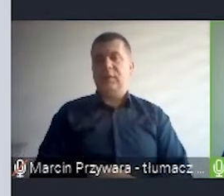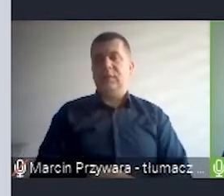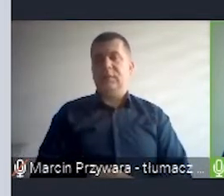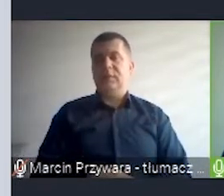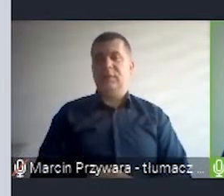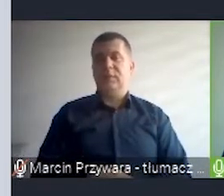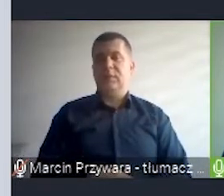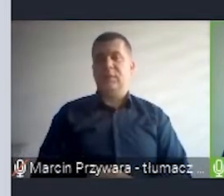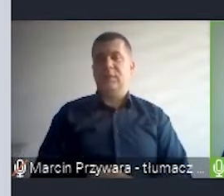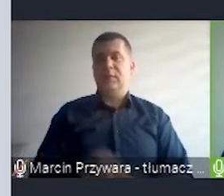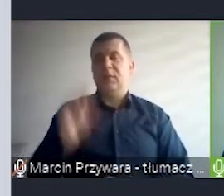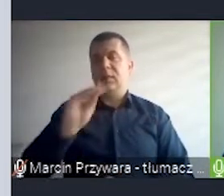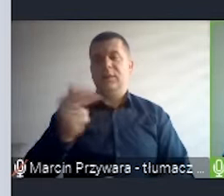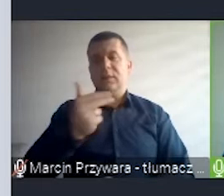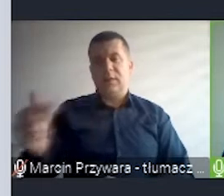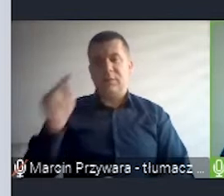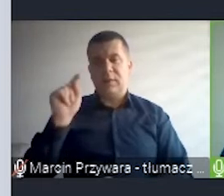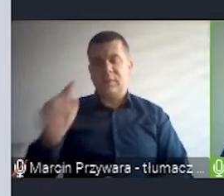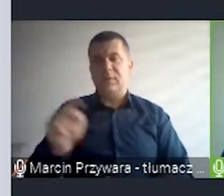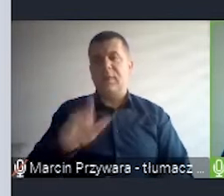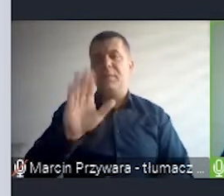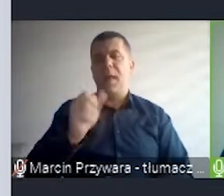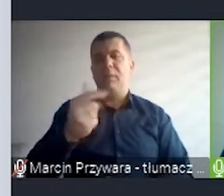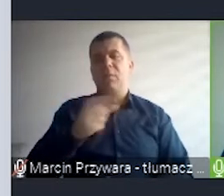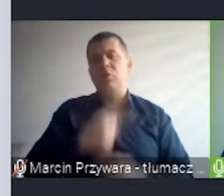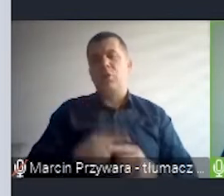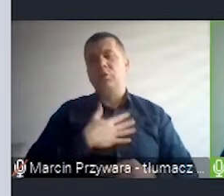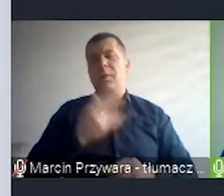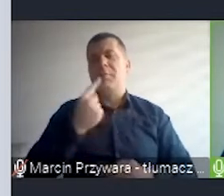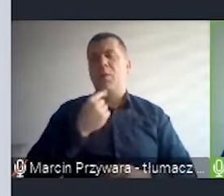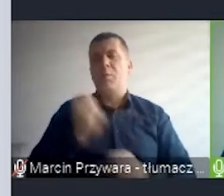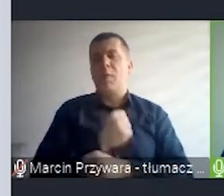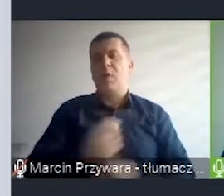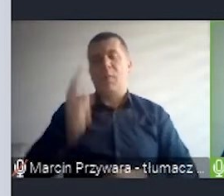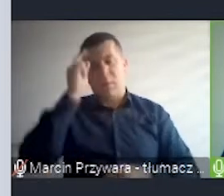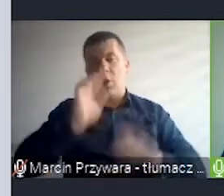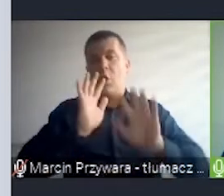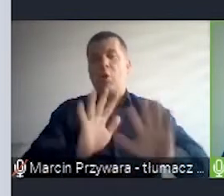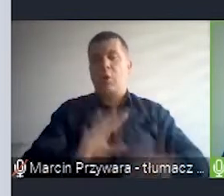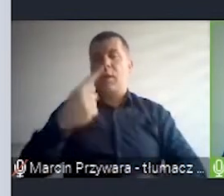takich zagadnieniach, które beneficjent traktuje trochę mniej poważnie, na przykład na ochronie danych osobowych.